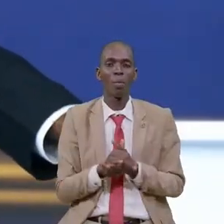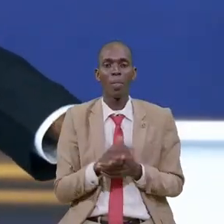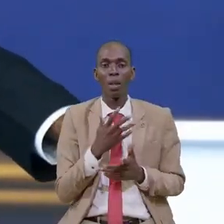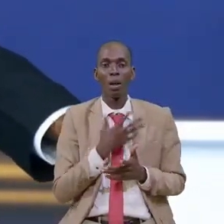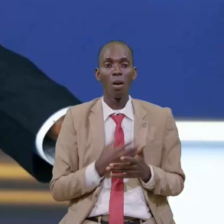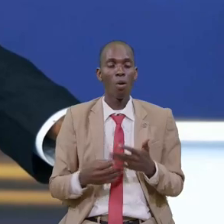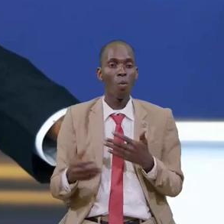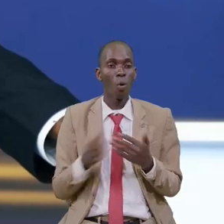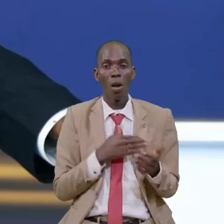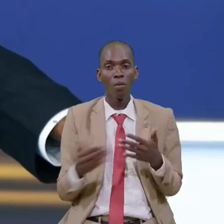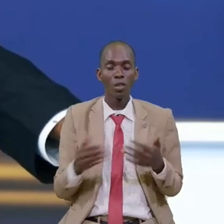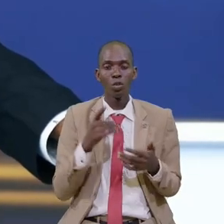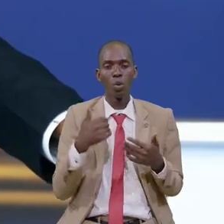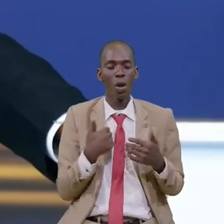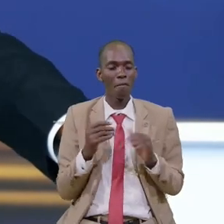ce jour,